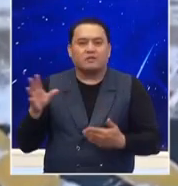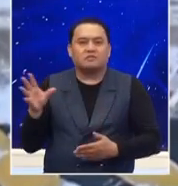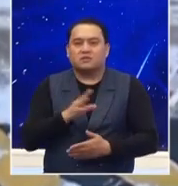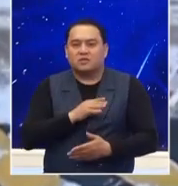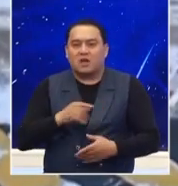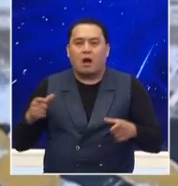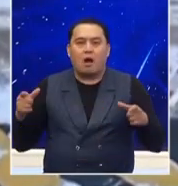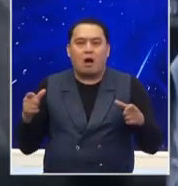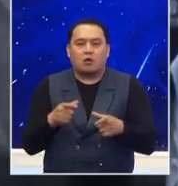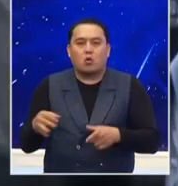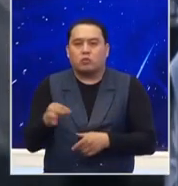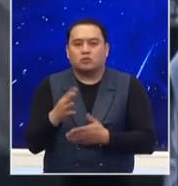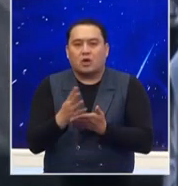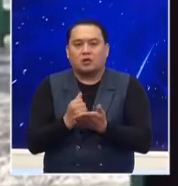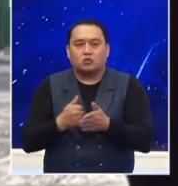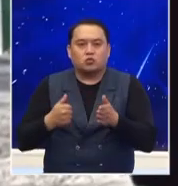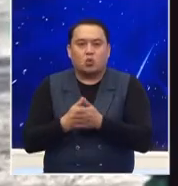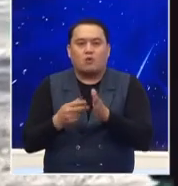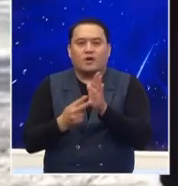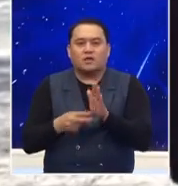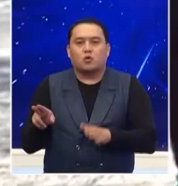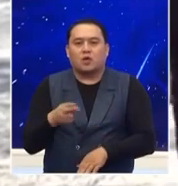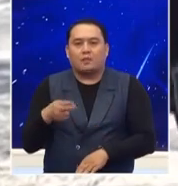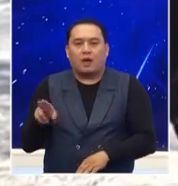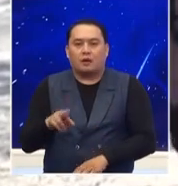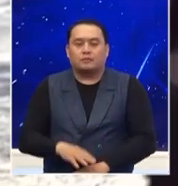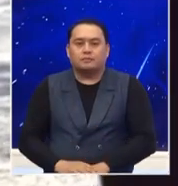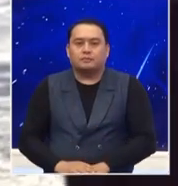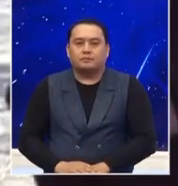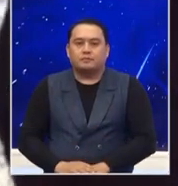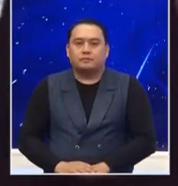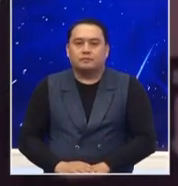остальные ограничения в области сохраняются до 8 декабря.